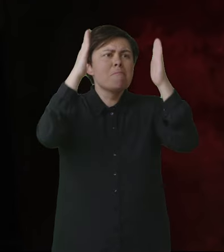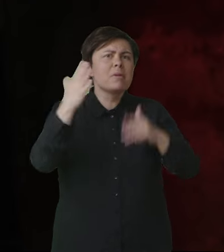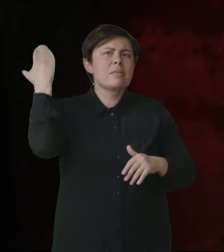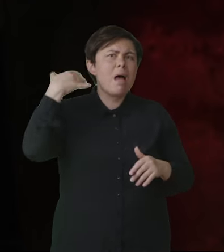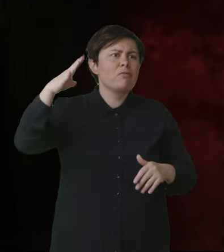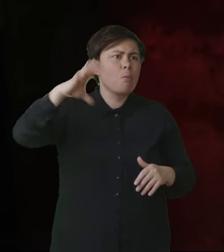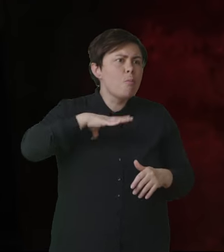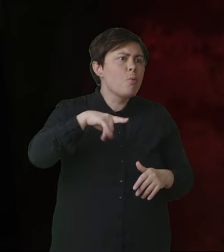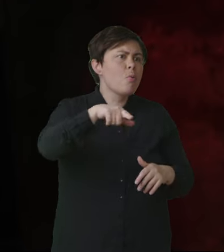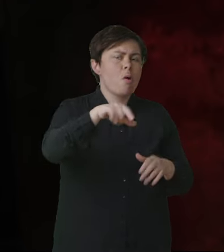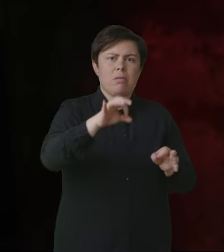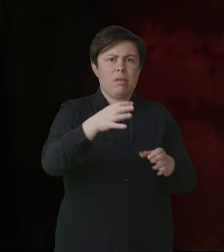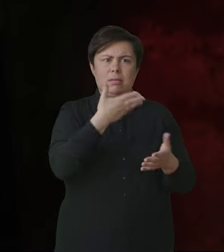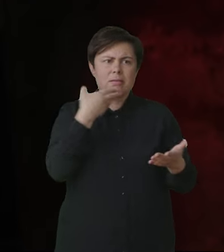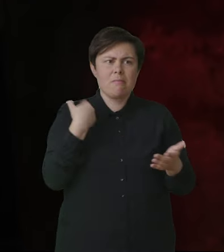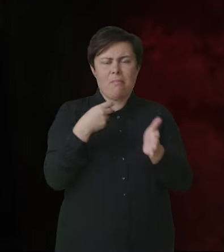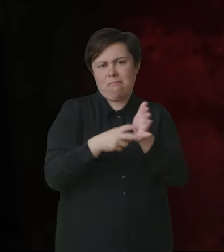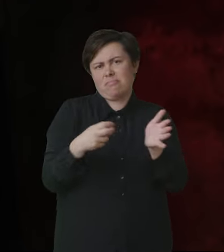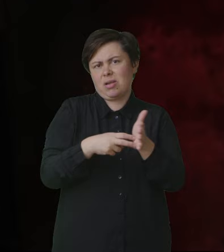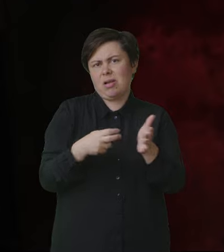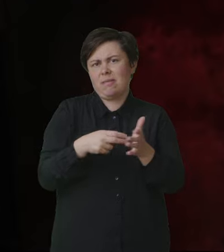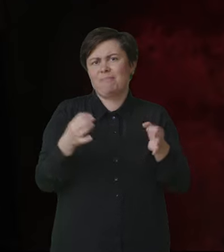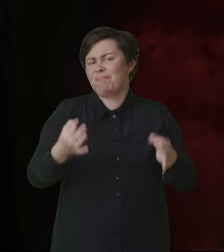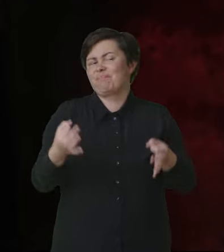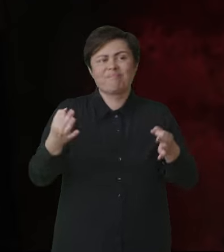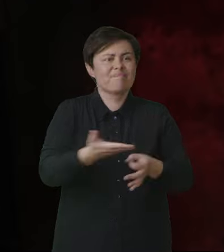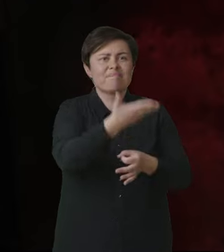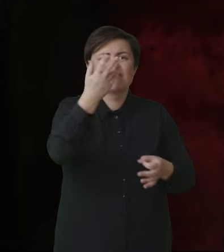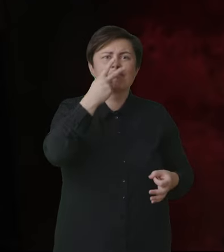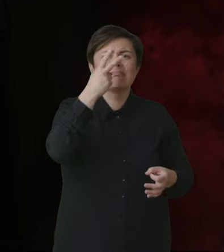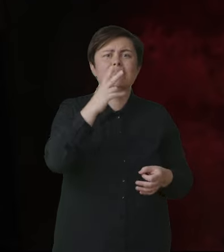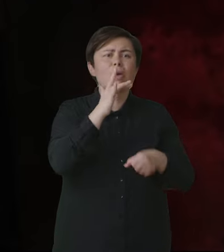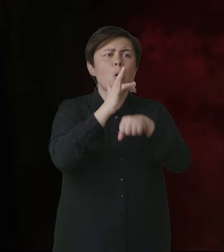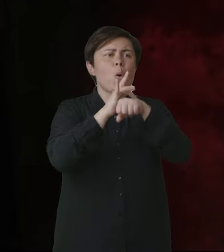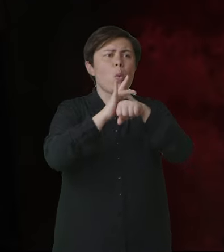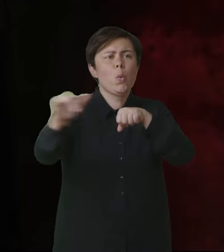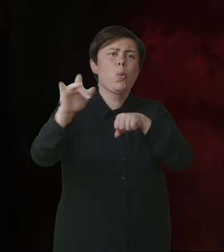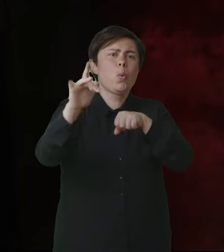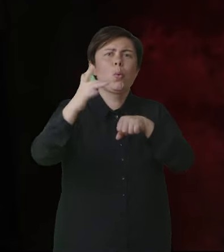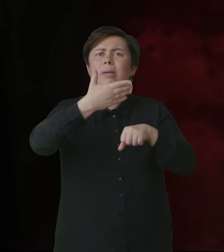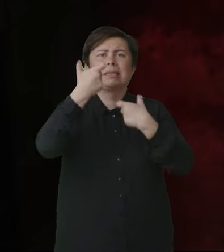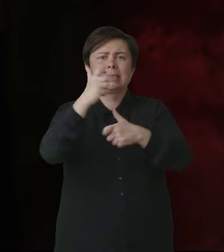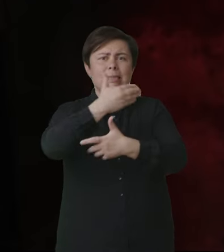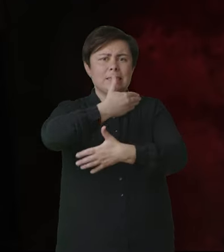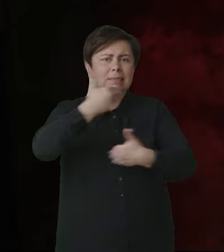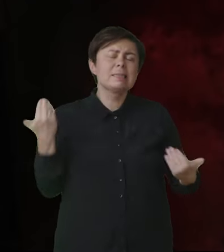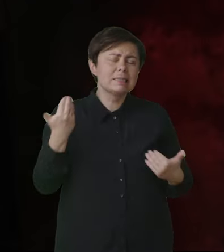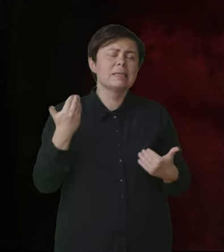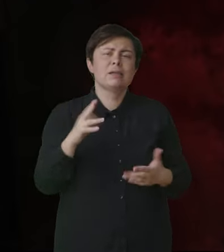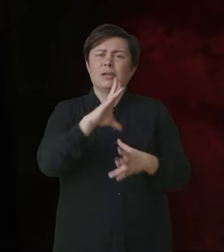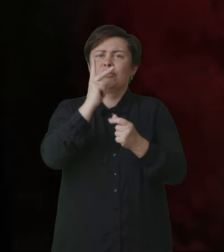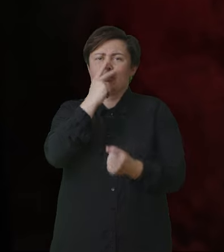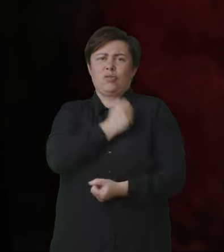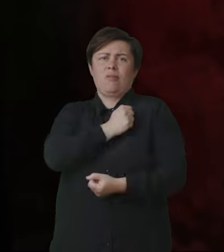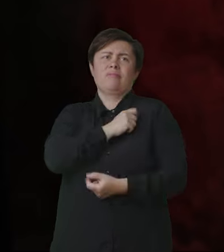stały, to wszystko, co to było, tak? Bo teraz jest goła stacja, nic nie widać. No wszystko widać teraz, co